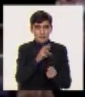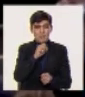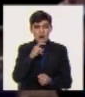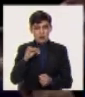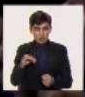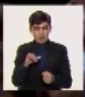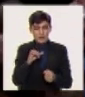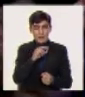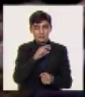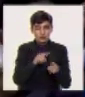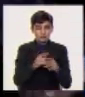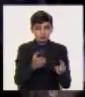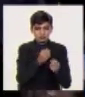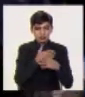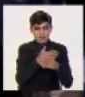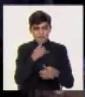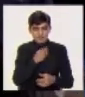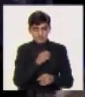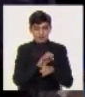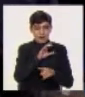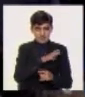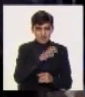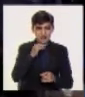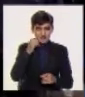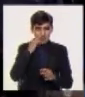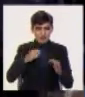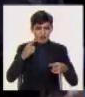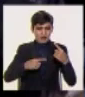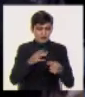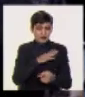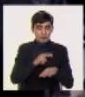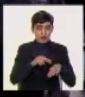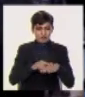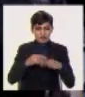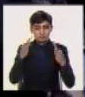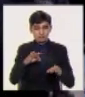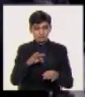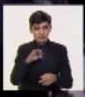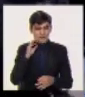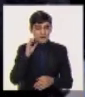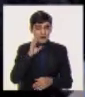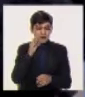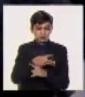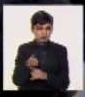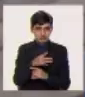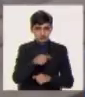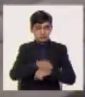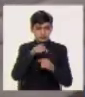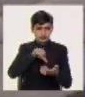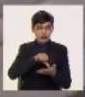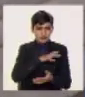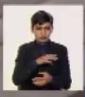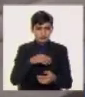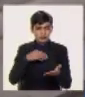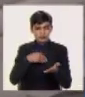в очередном обострении старого межэтнического конфликта. Полиция пустила в ход водометы для разгона протестующих.